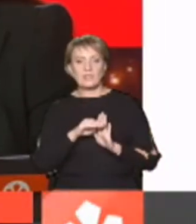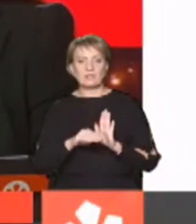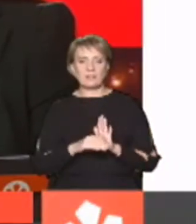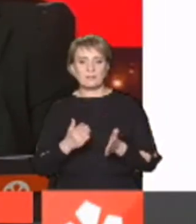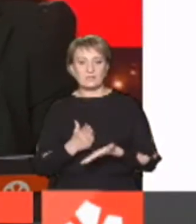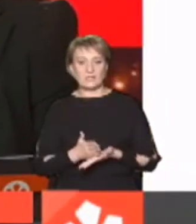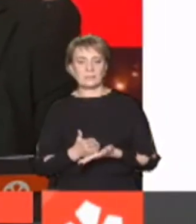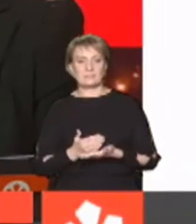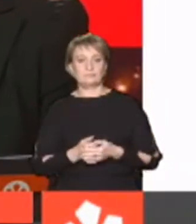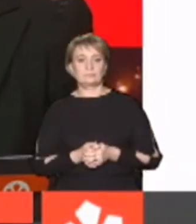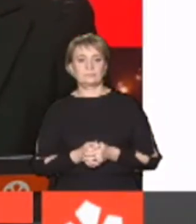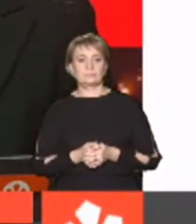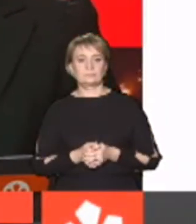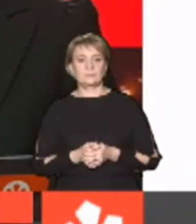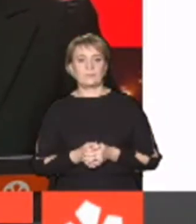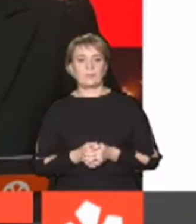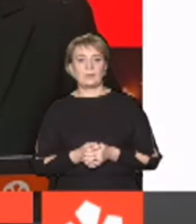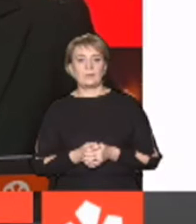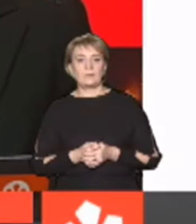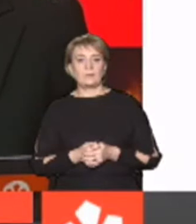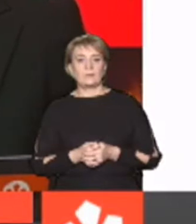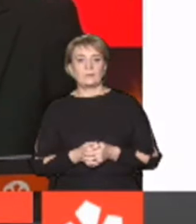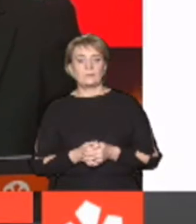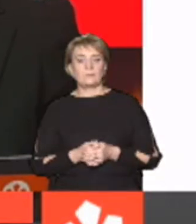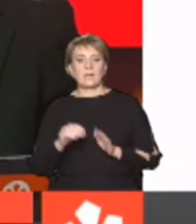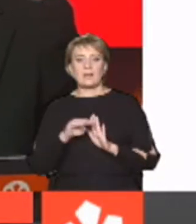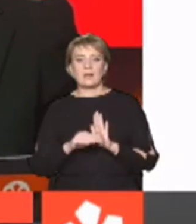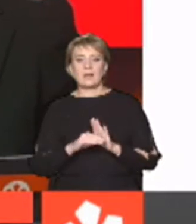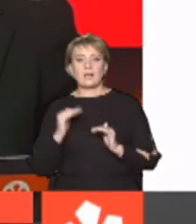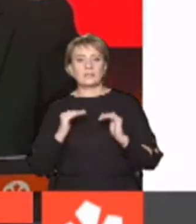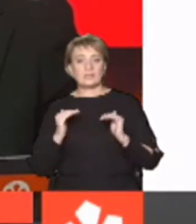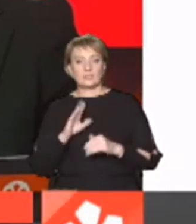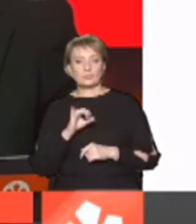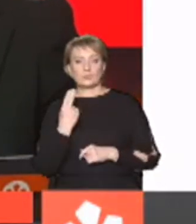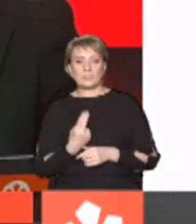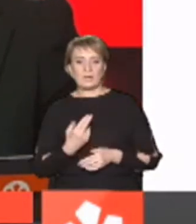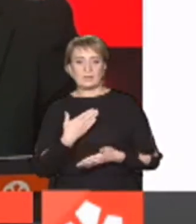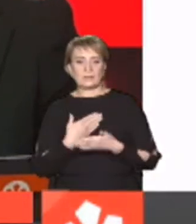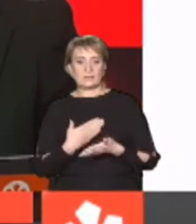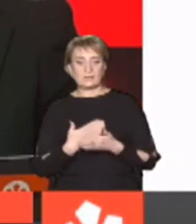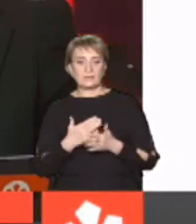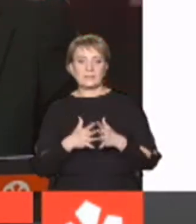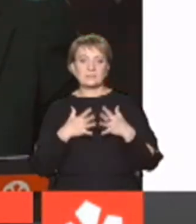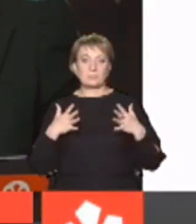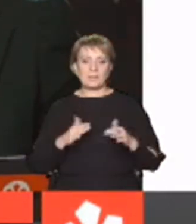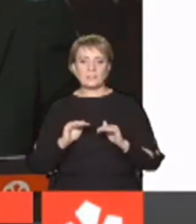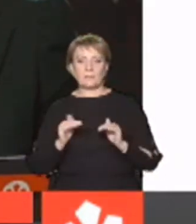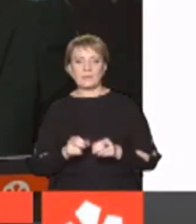є певні, ну, скажімо так, категорії там соціальної активності з більшим-меншим